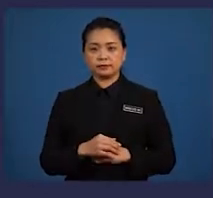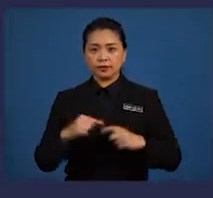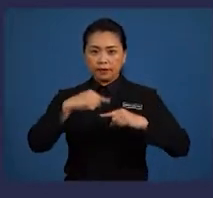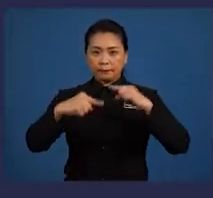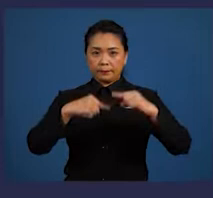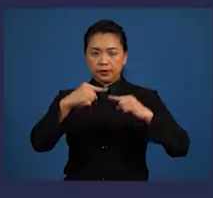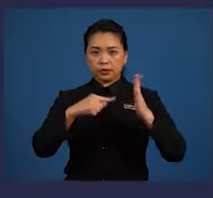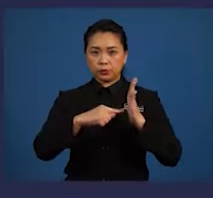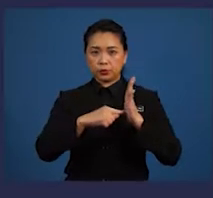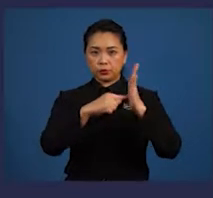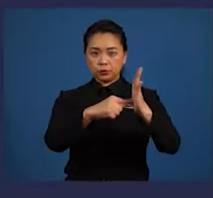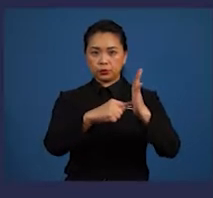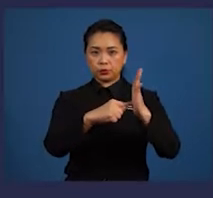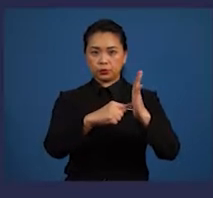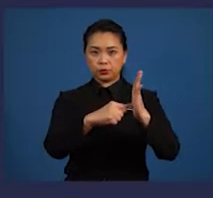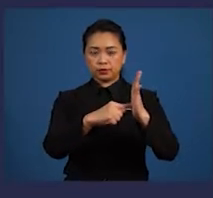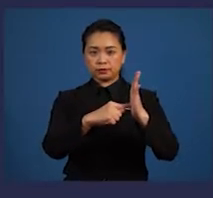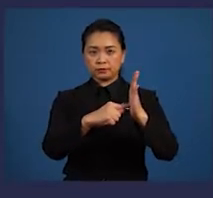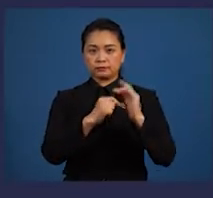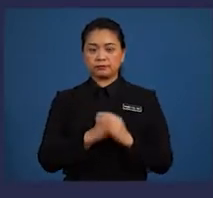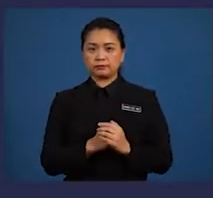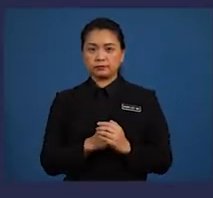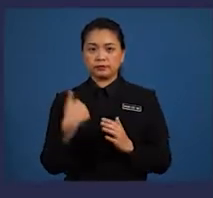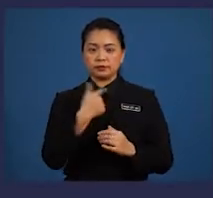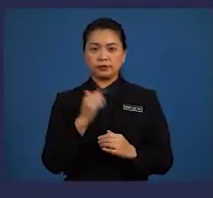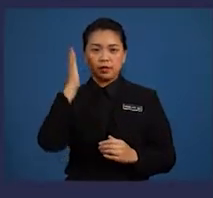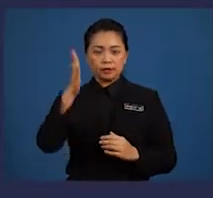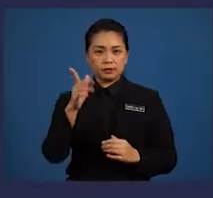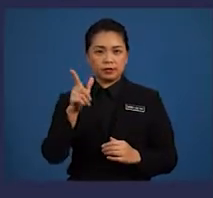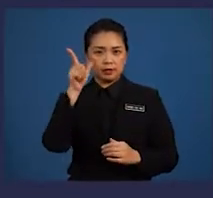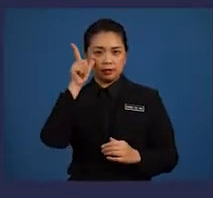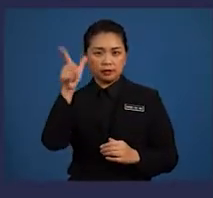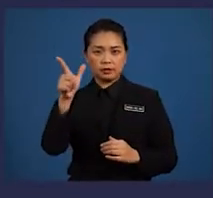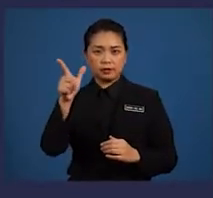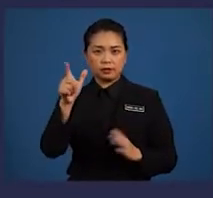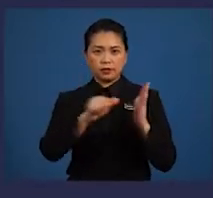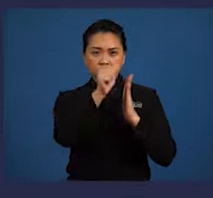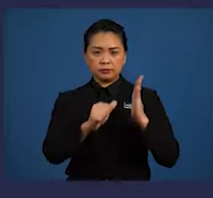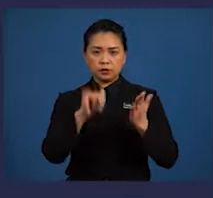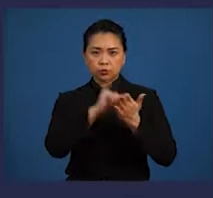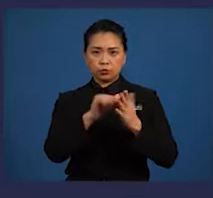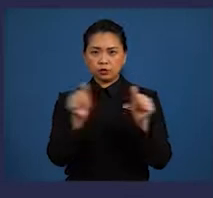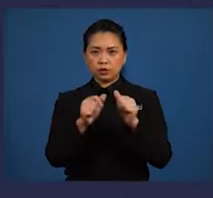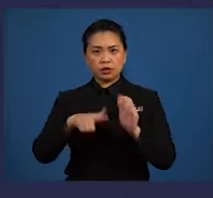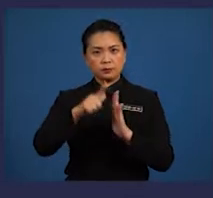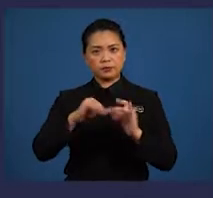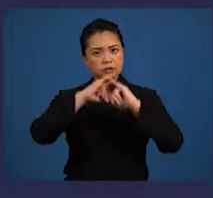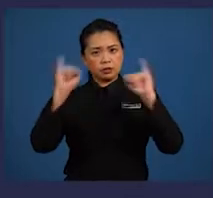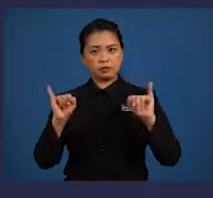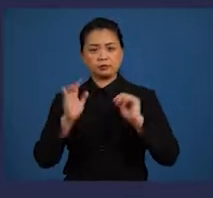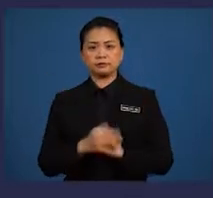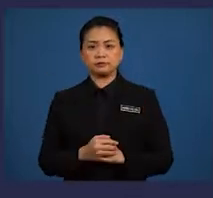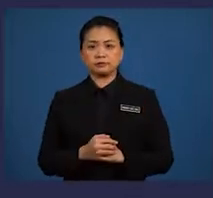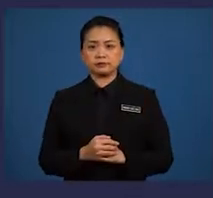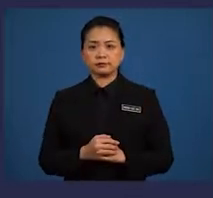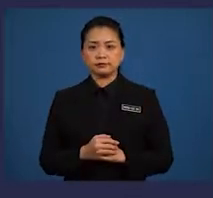apabila dipaparkan pada slide atau sprint kita akan dapat melihat animasi hitungan lebih jelas